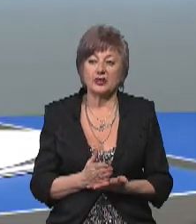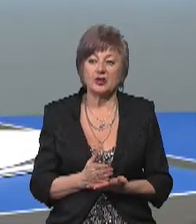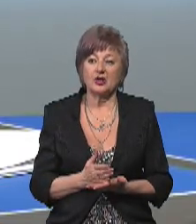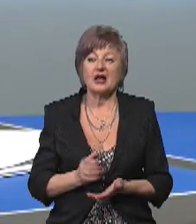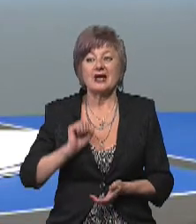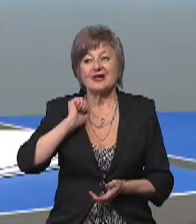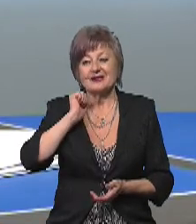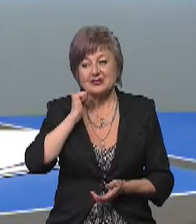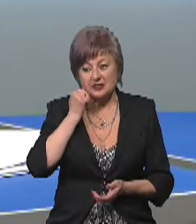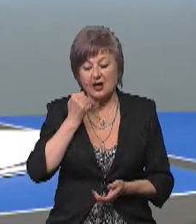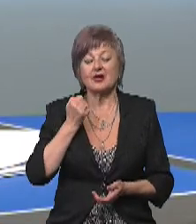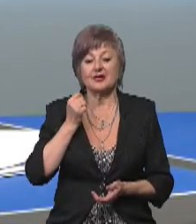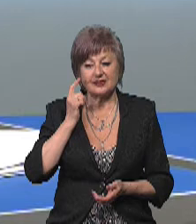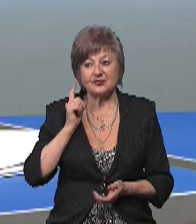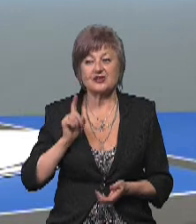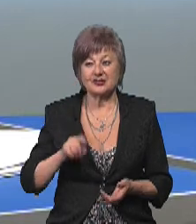старість, як ми